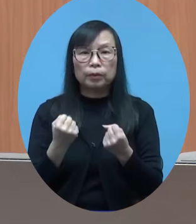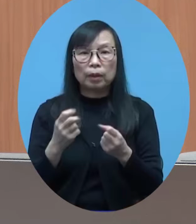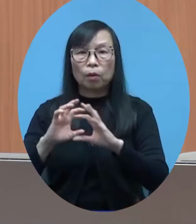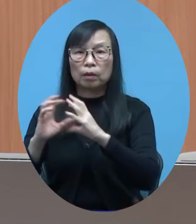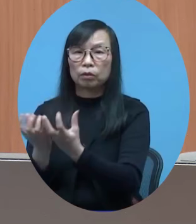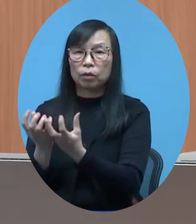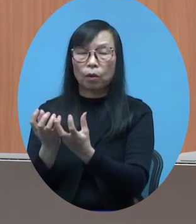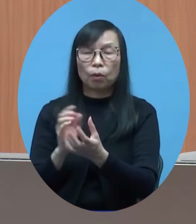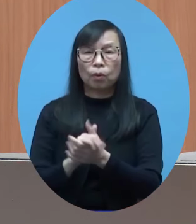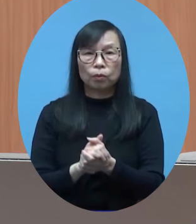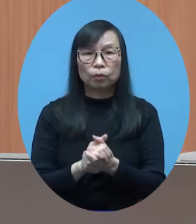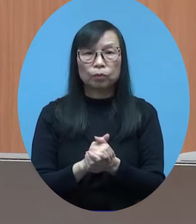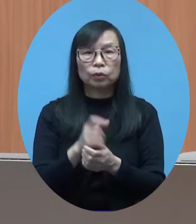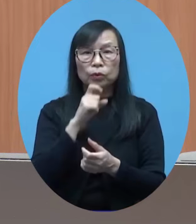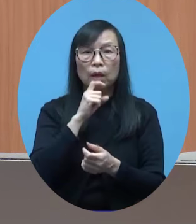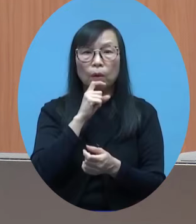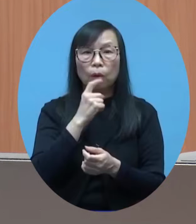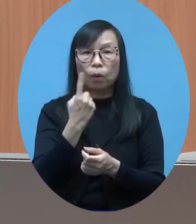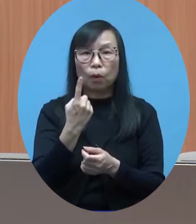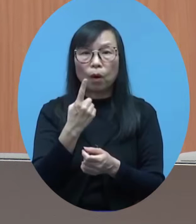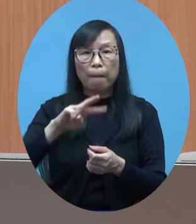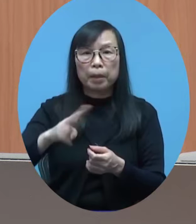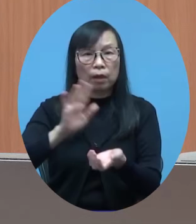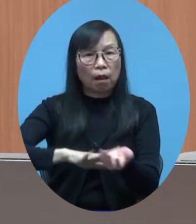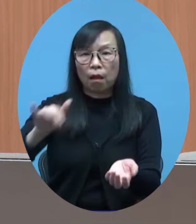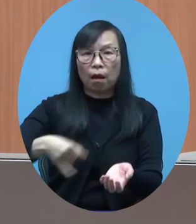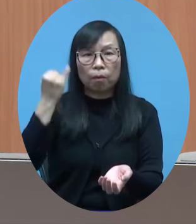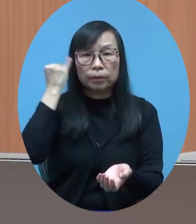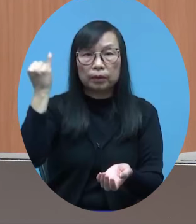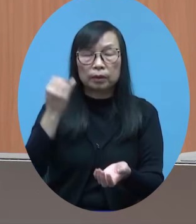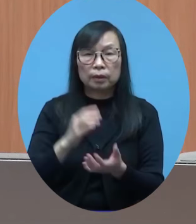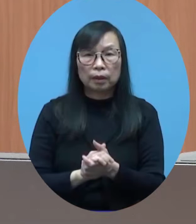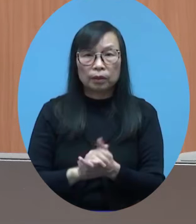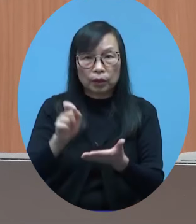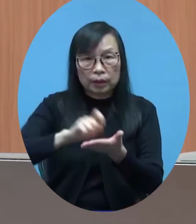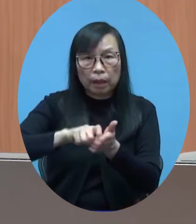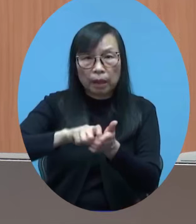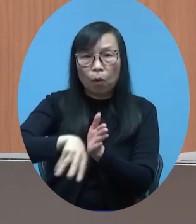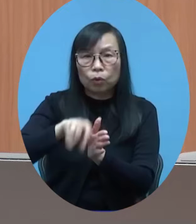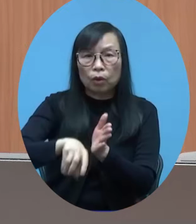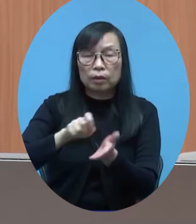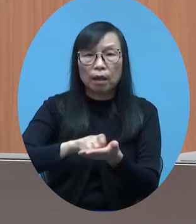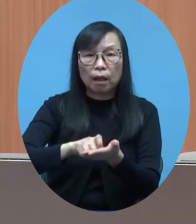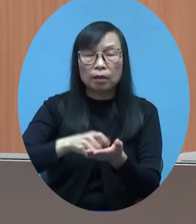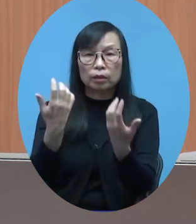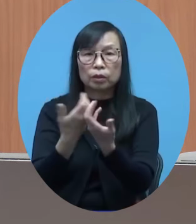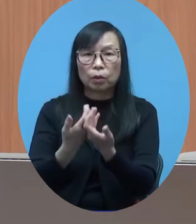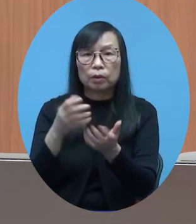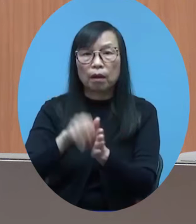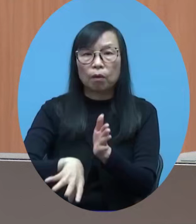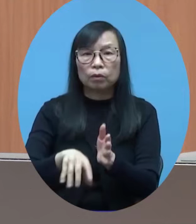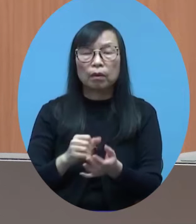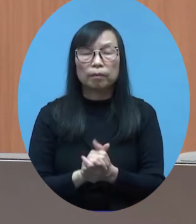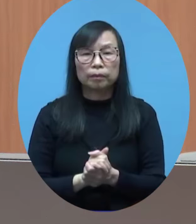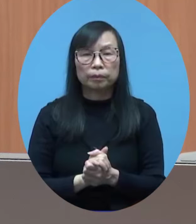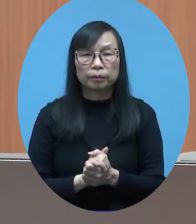那始終都會有一個呢就變為源頭不明這樣咯，那時候就 mark 漏了咯，那所以就數漏了。